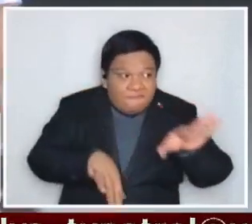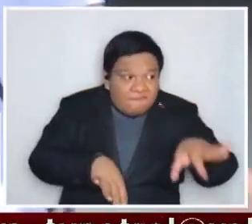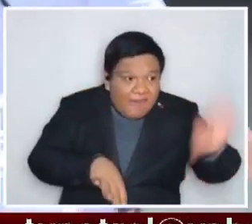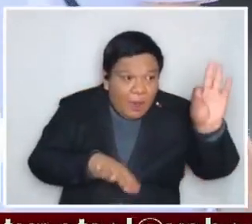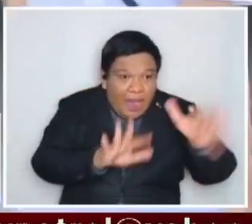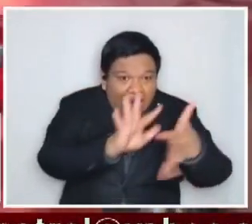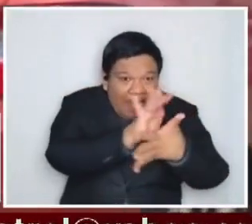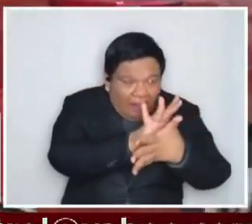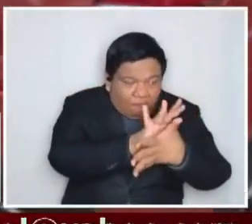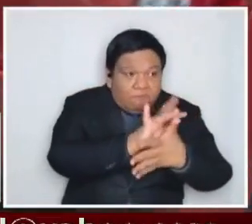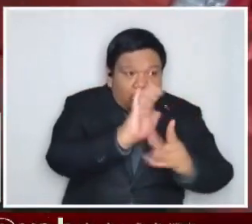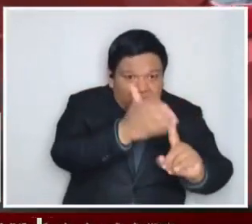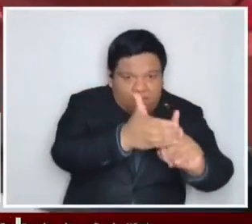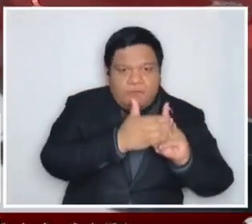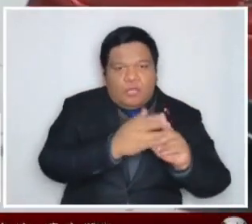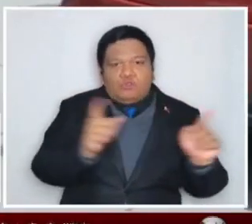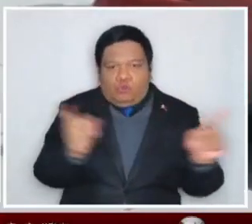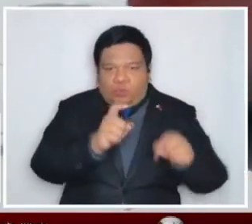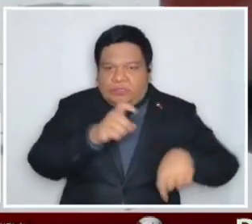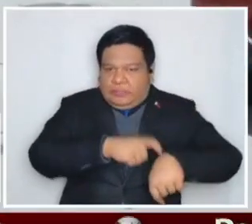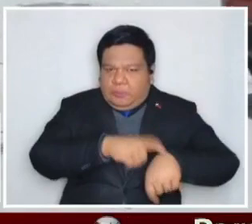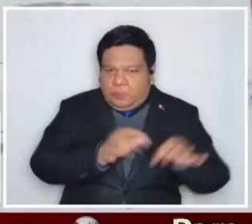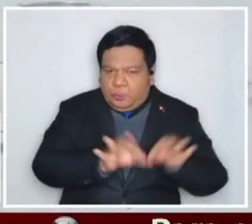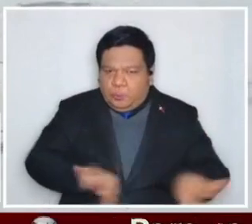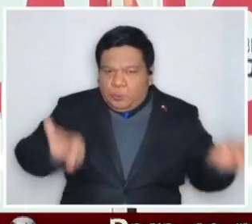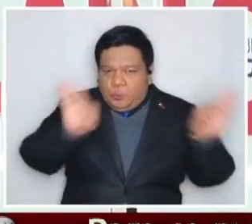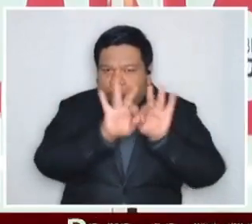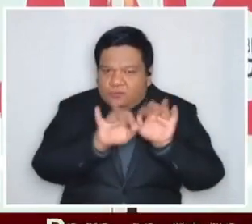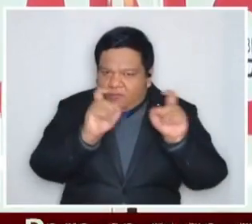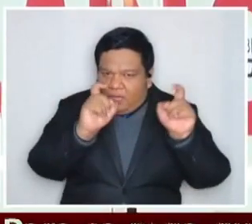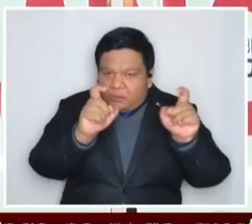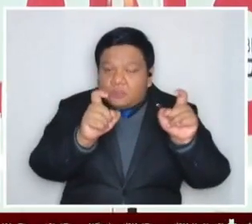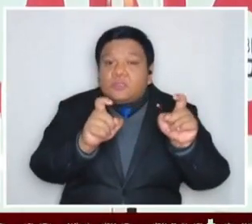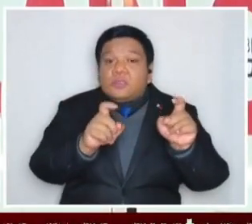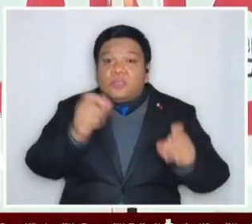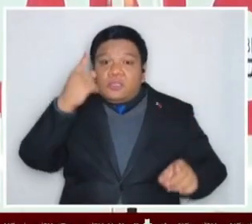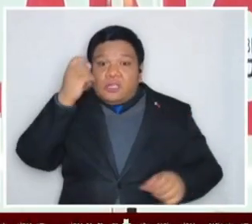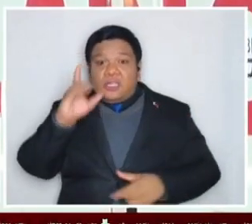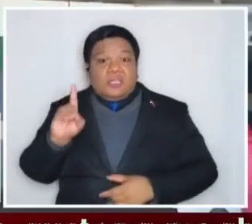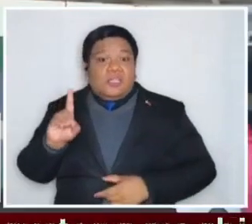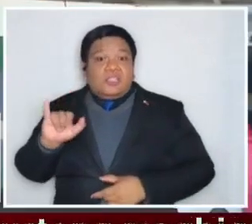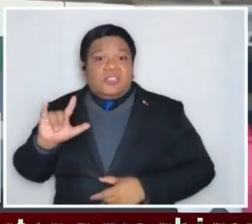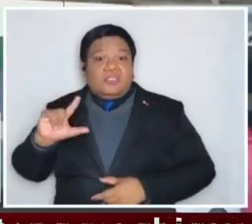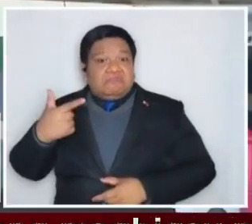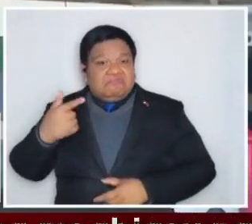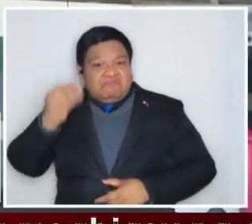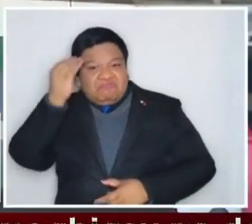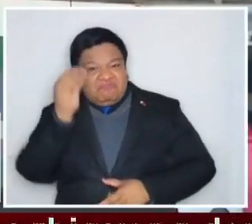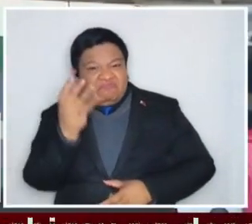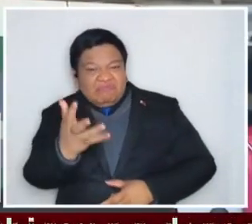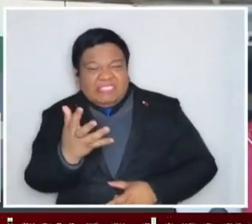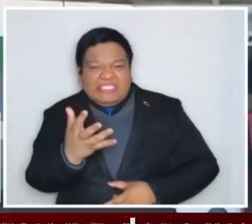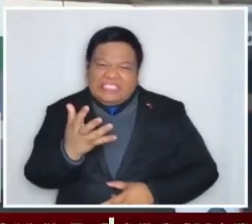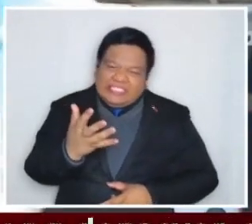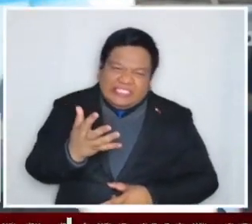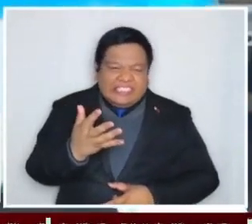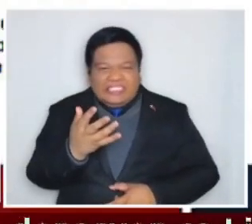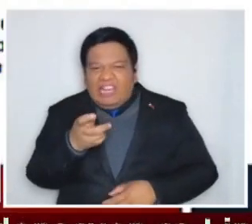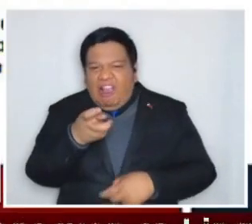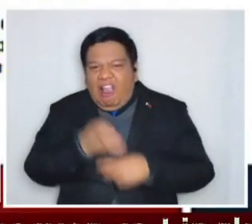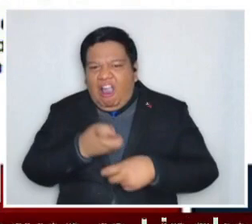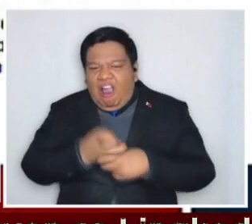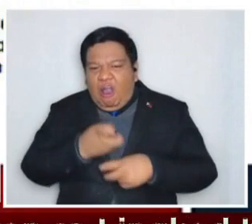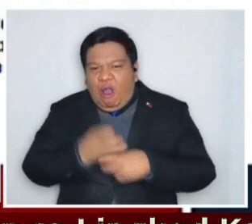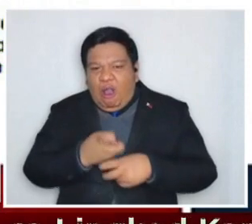at pag-isolate dito. Yun nga lang, mismong DILG na ang nagsabi, hindi pa rin ito nagagawa.